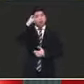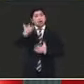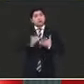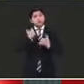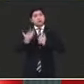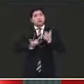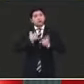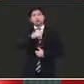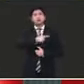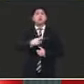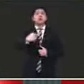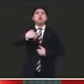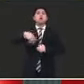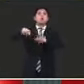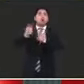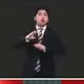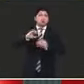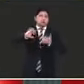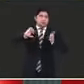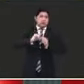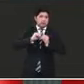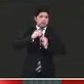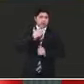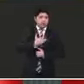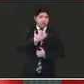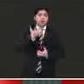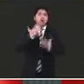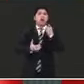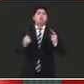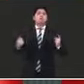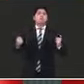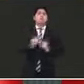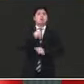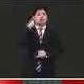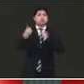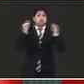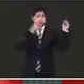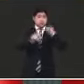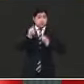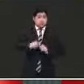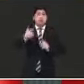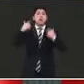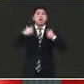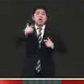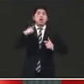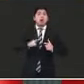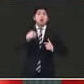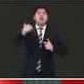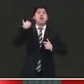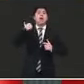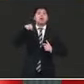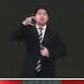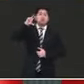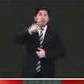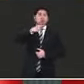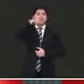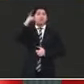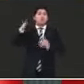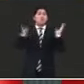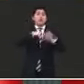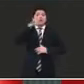enerji krizine hem kaynak çeşitlendirmesine giderek hem yerli ve yenilenebilir kaynaklarımızı